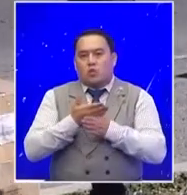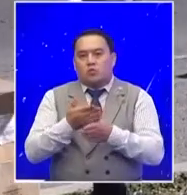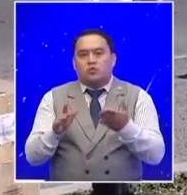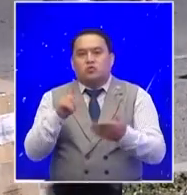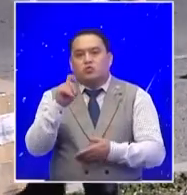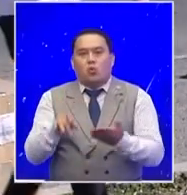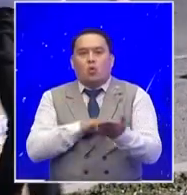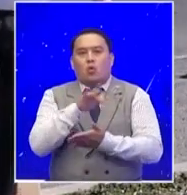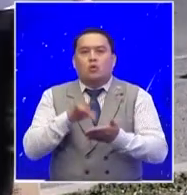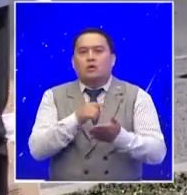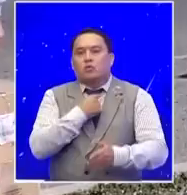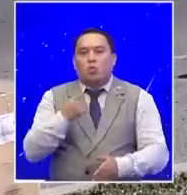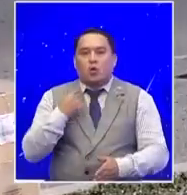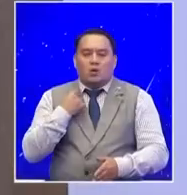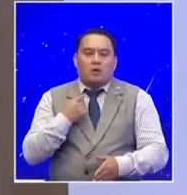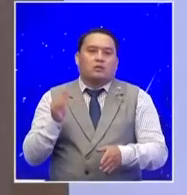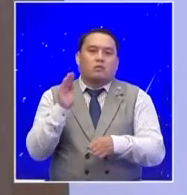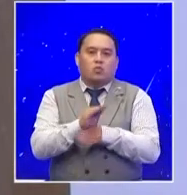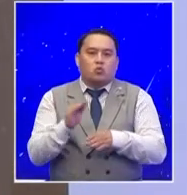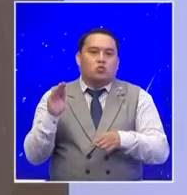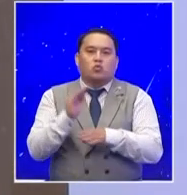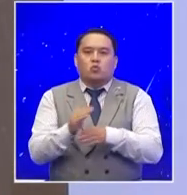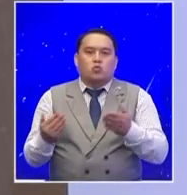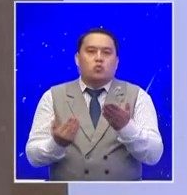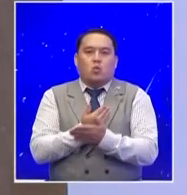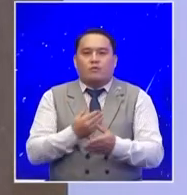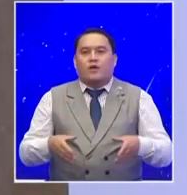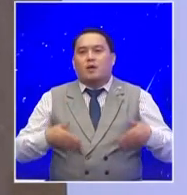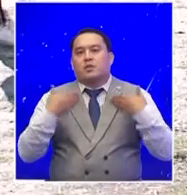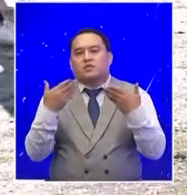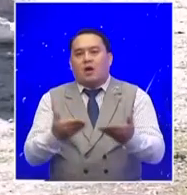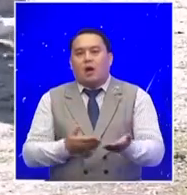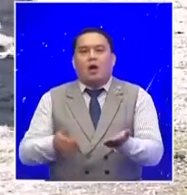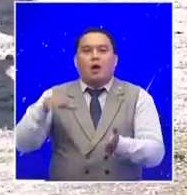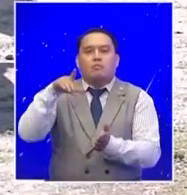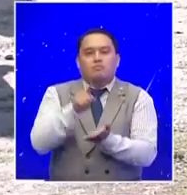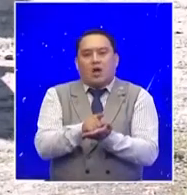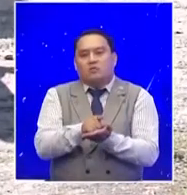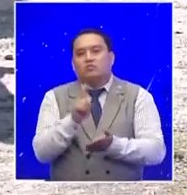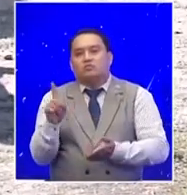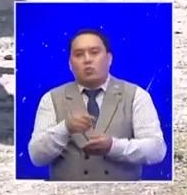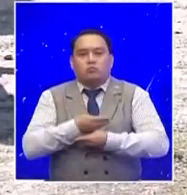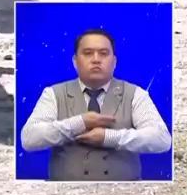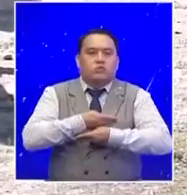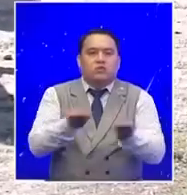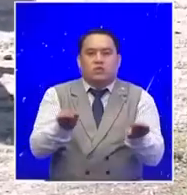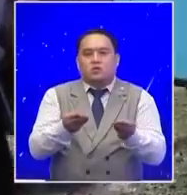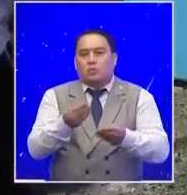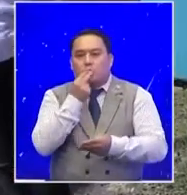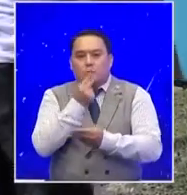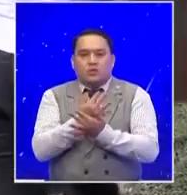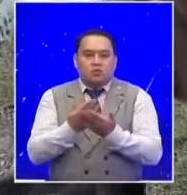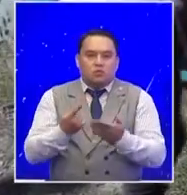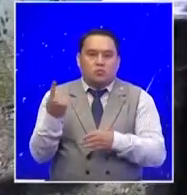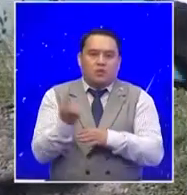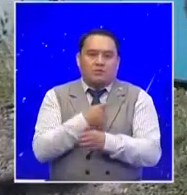городе Талдыкурган. Ежедневно их ряды пополняются новыми членами. В их обязанности входит не только развозка продуктов и вещей первой